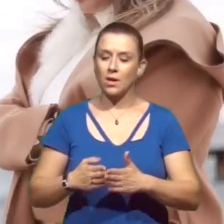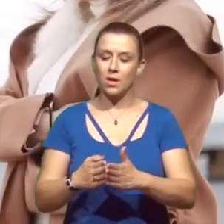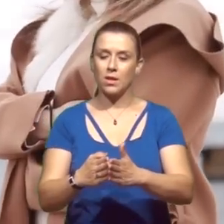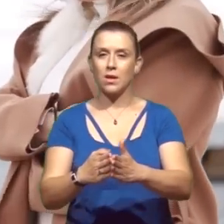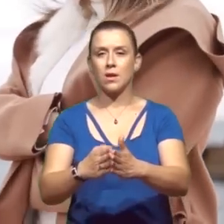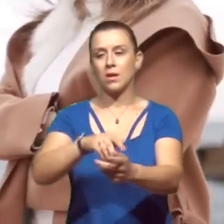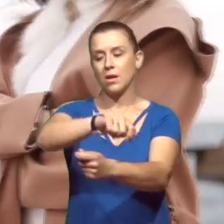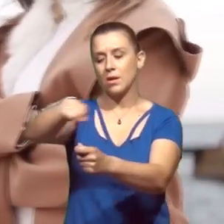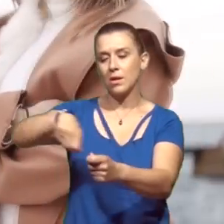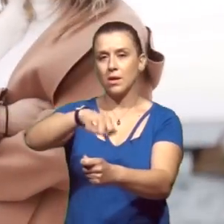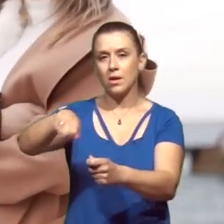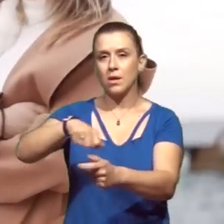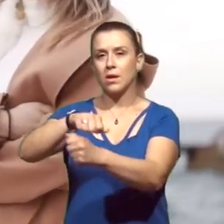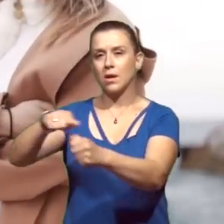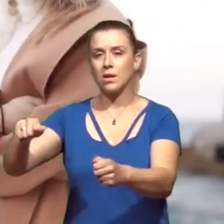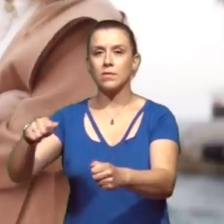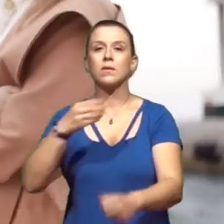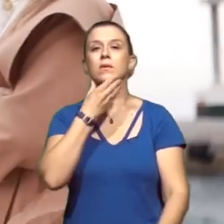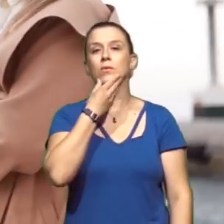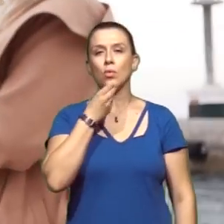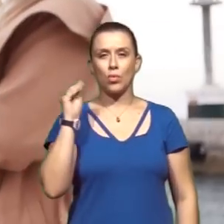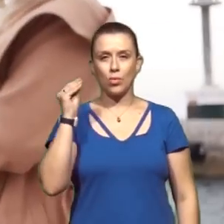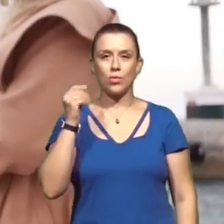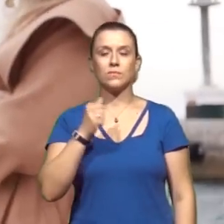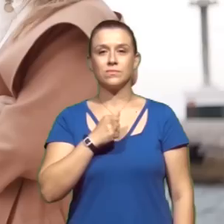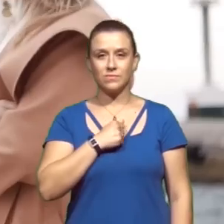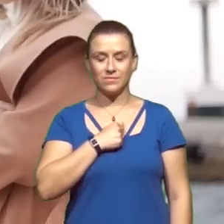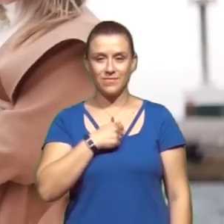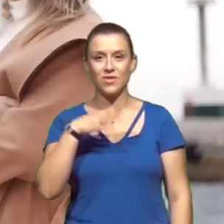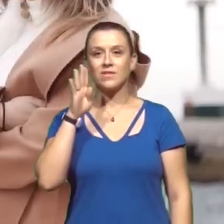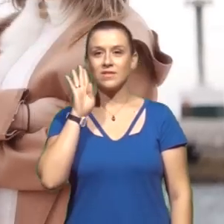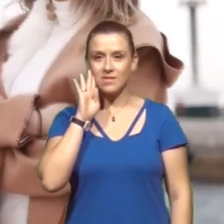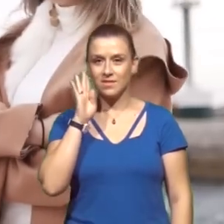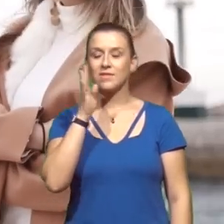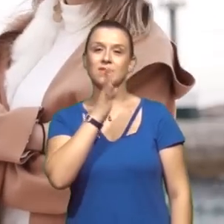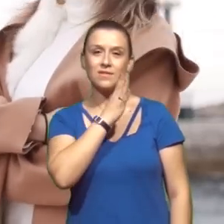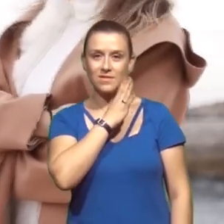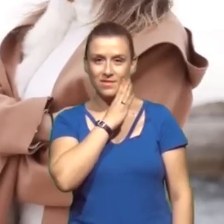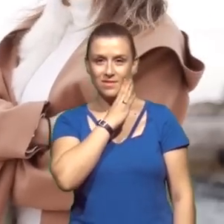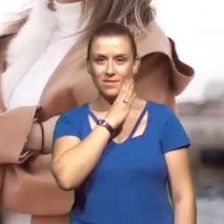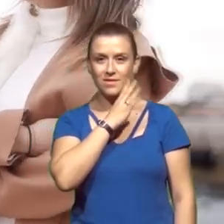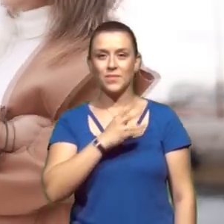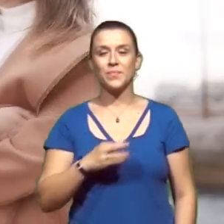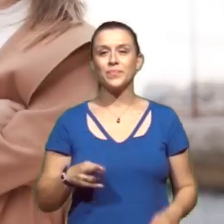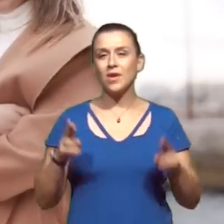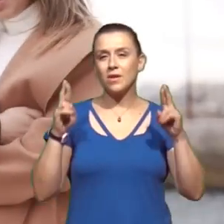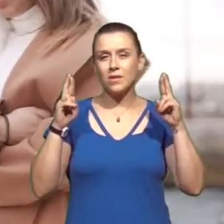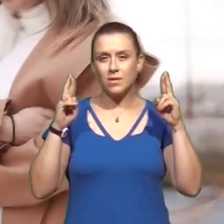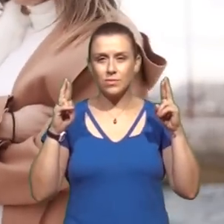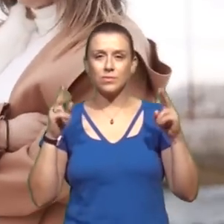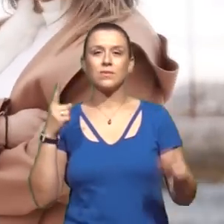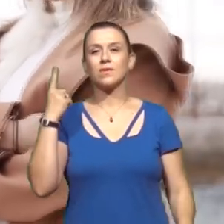Και να δένα τα καράβια, όμορφο μου μυστικό.